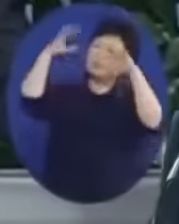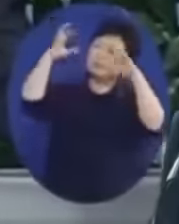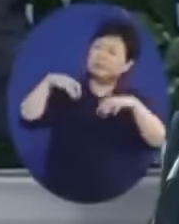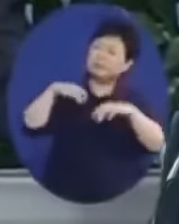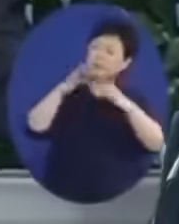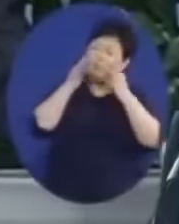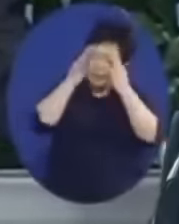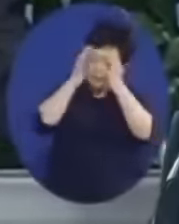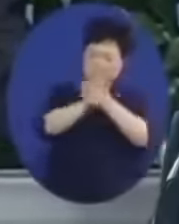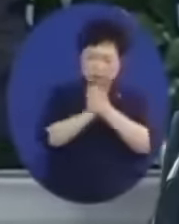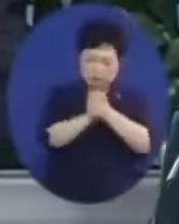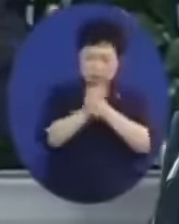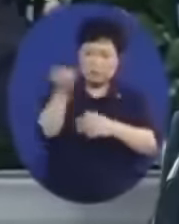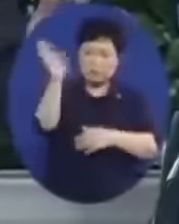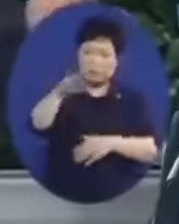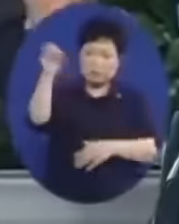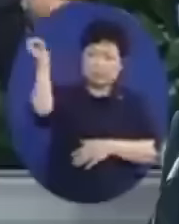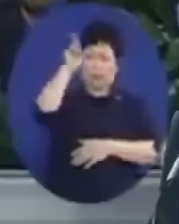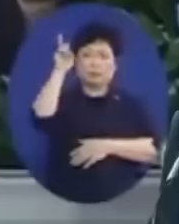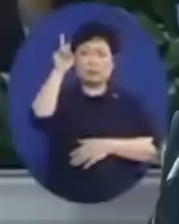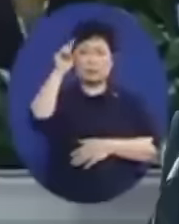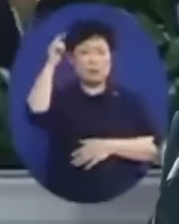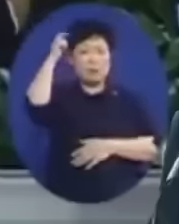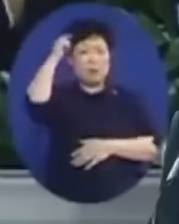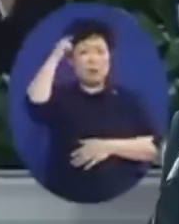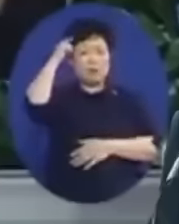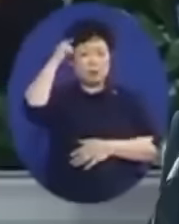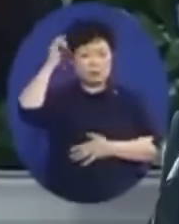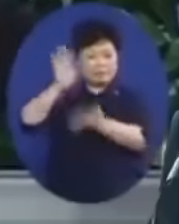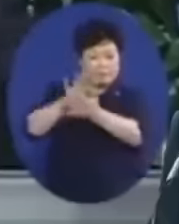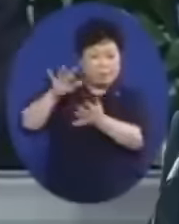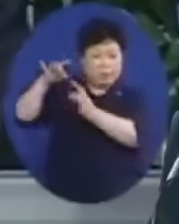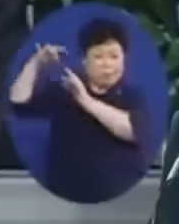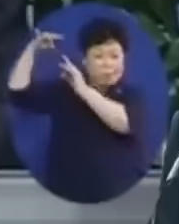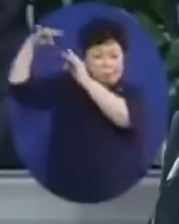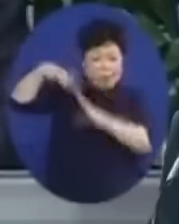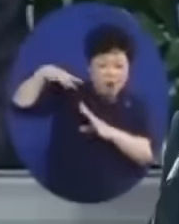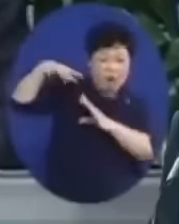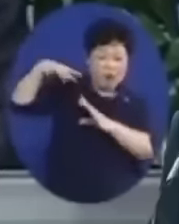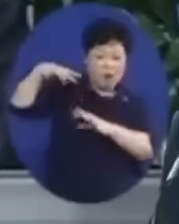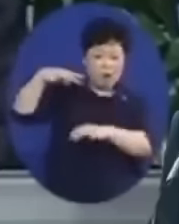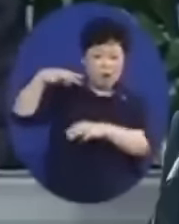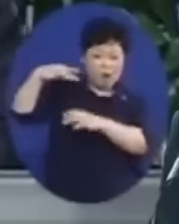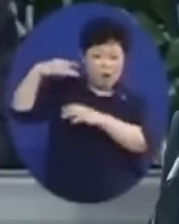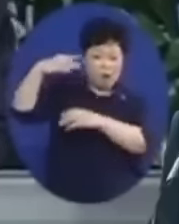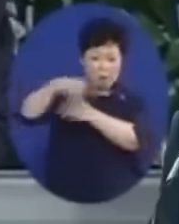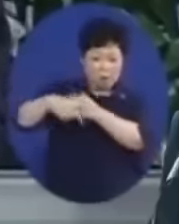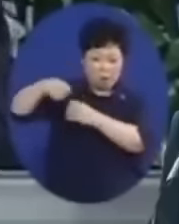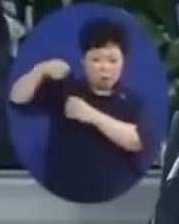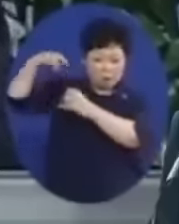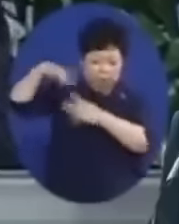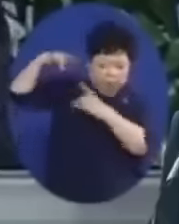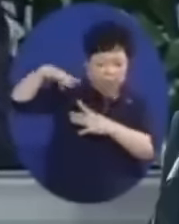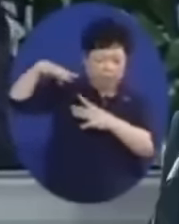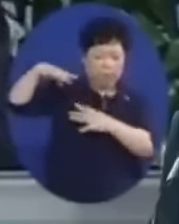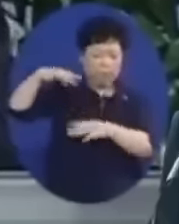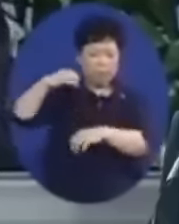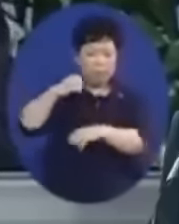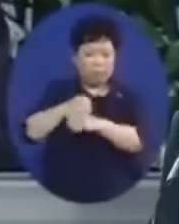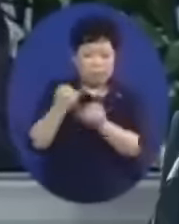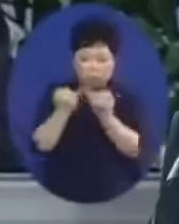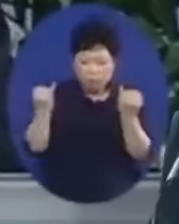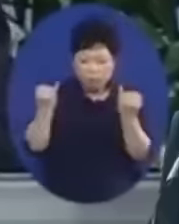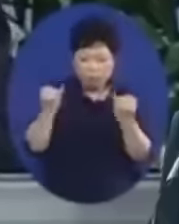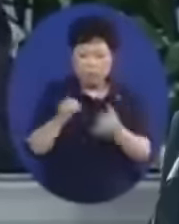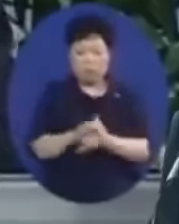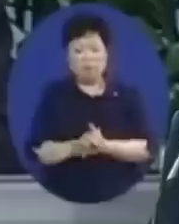간절히 기도했습니다. 그런데 갑자기 머리에서 뜨거운 전기불이 쫙 내려오면서 온몸이 쩌릿하게